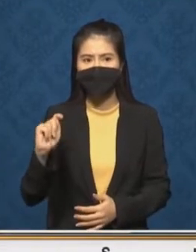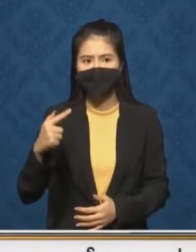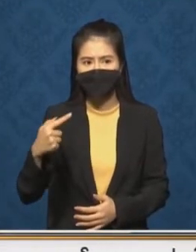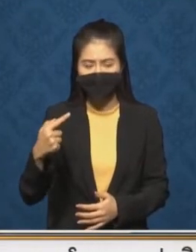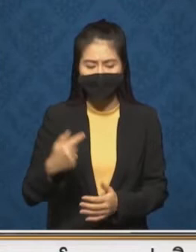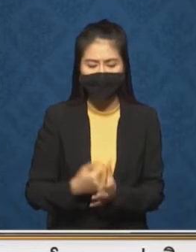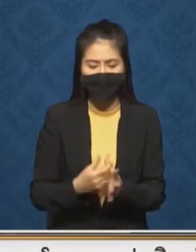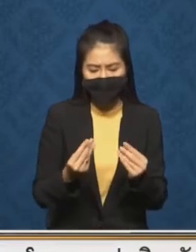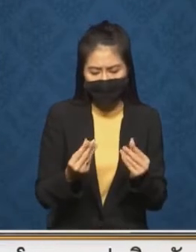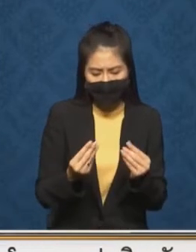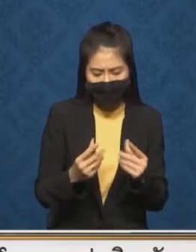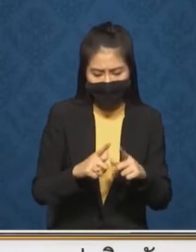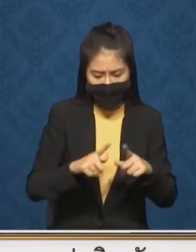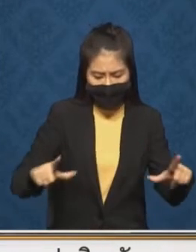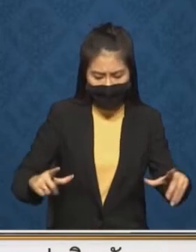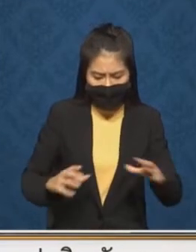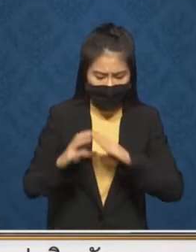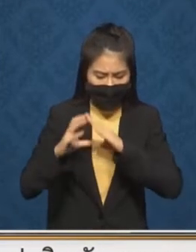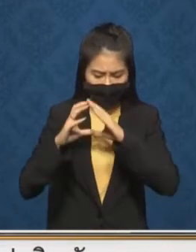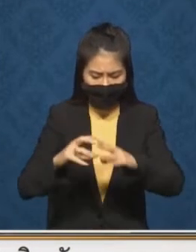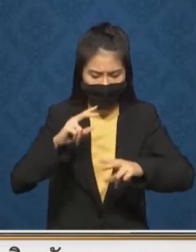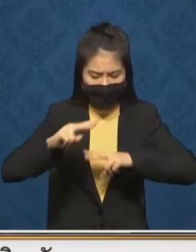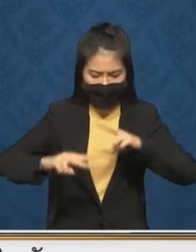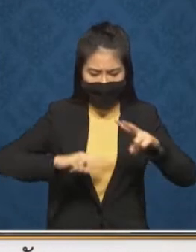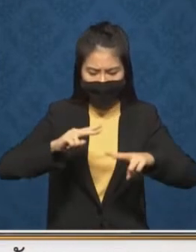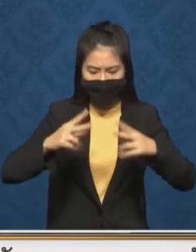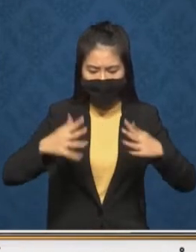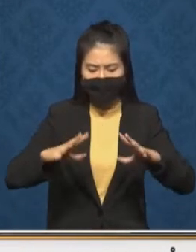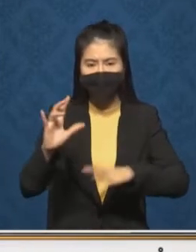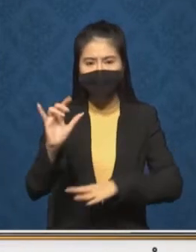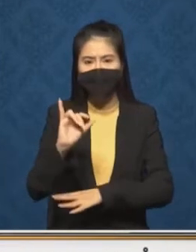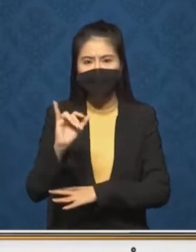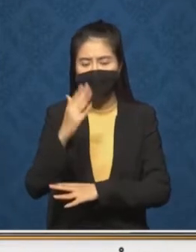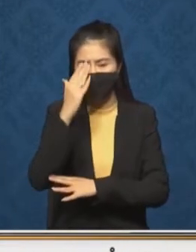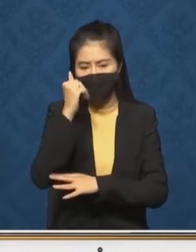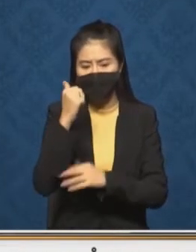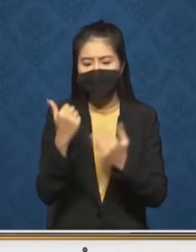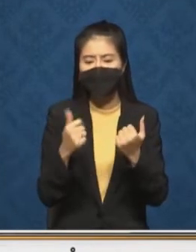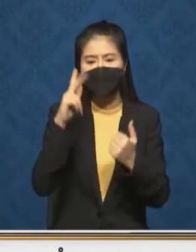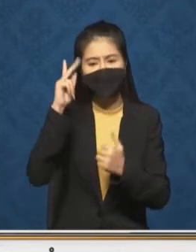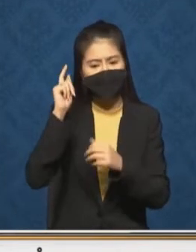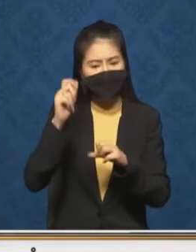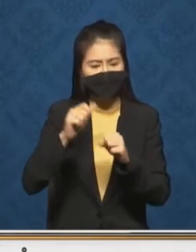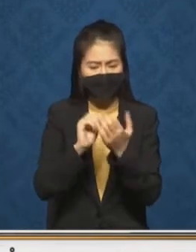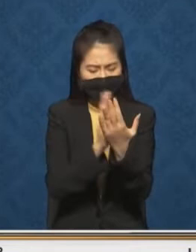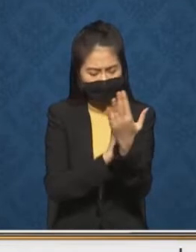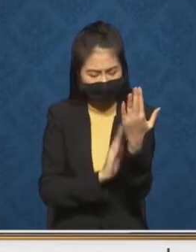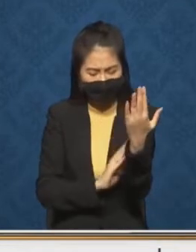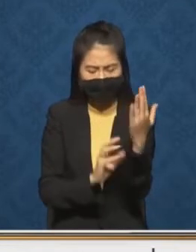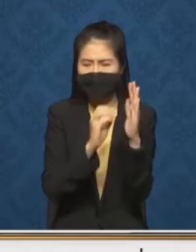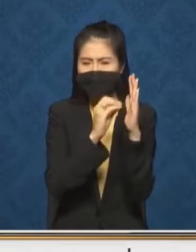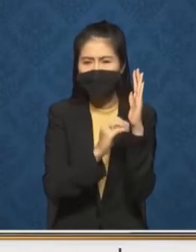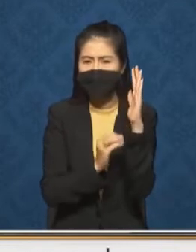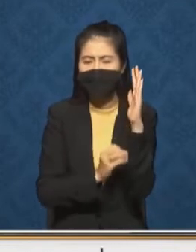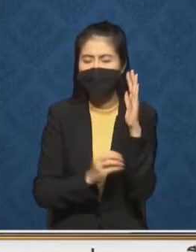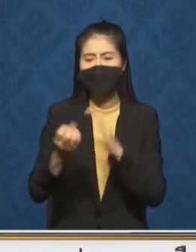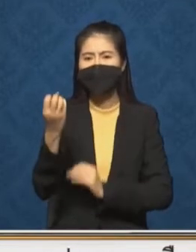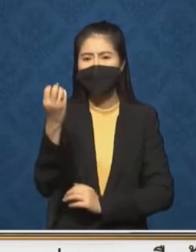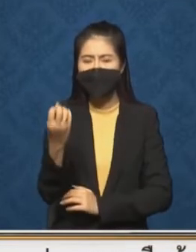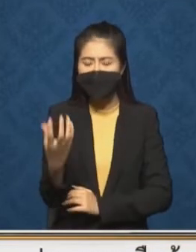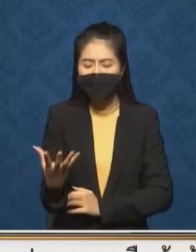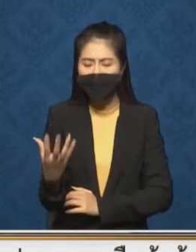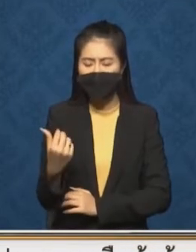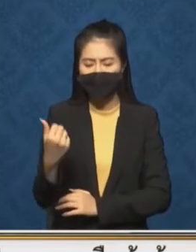ผมว่ควรนะครับ และเป็ข่วทั่วประเทศเลยและถ้ารู้อยู่แล้ว